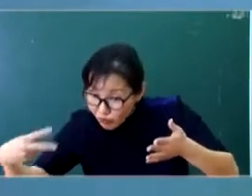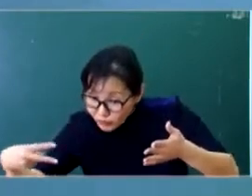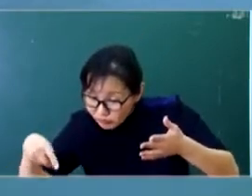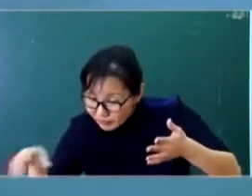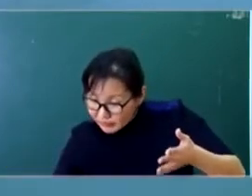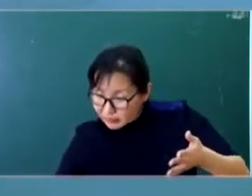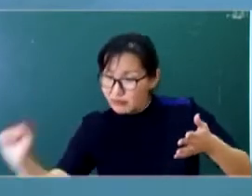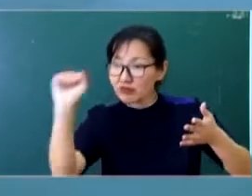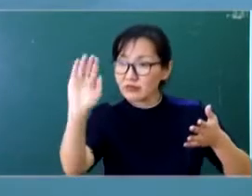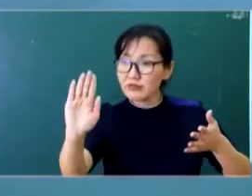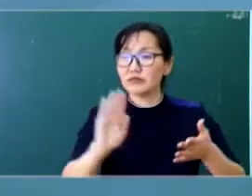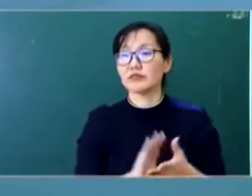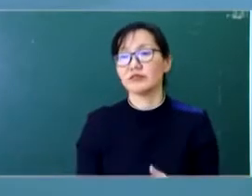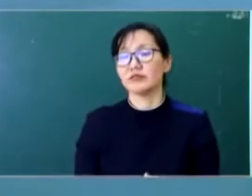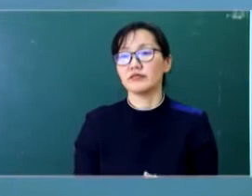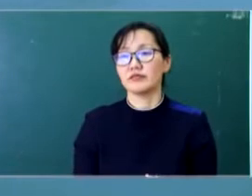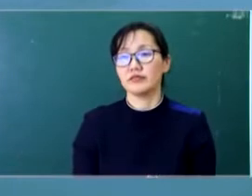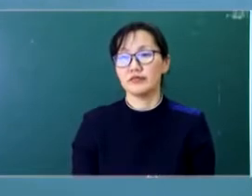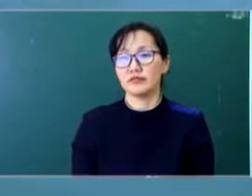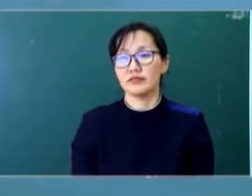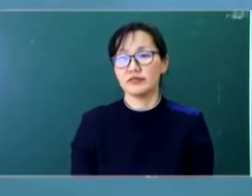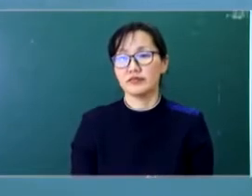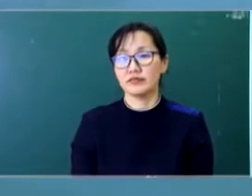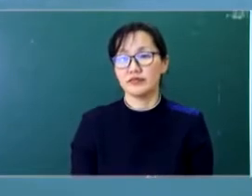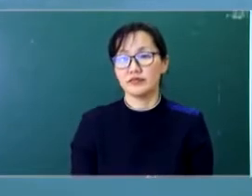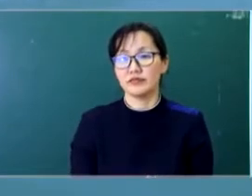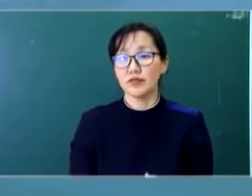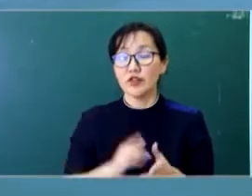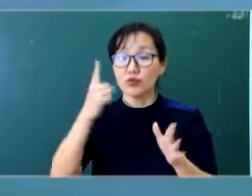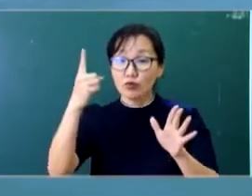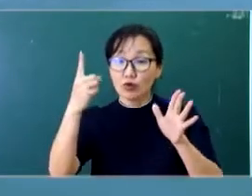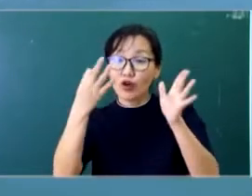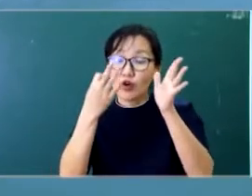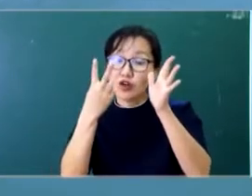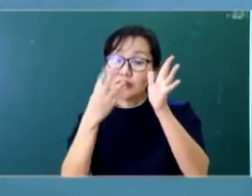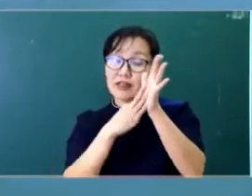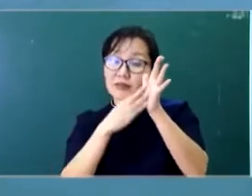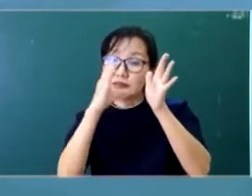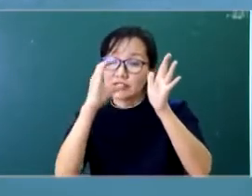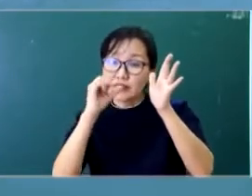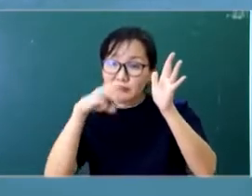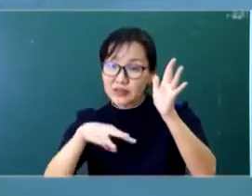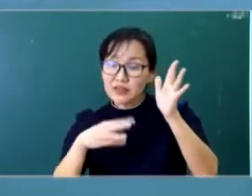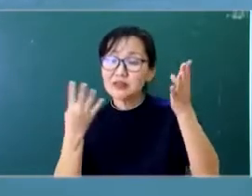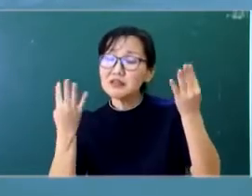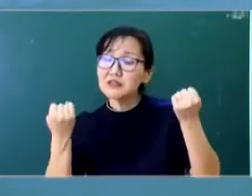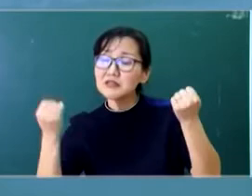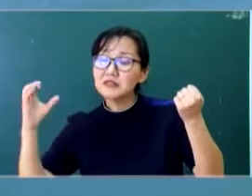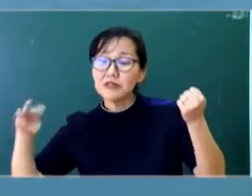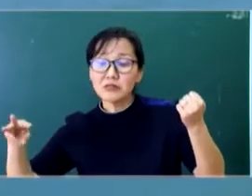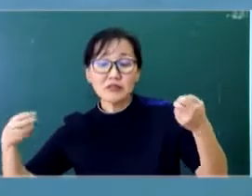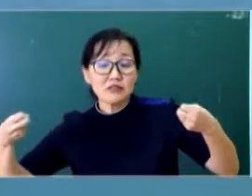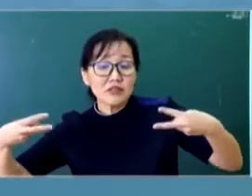За, 1 метр 28 см-ыг хэдүүлээ метр руу шилжүүлье. Тэгвэл 1